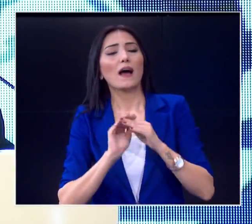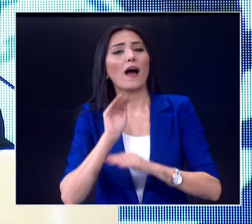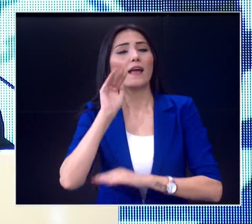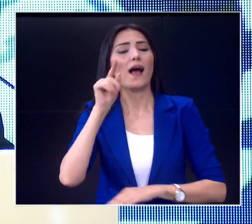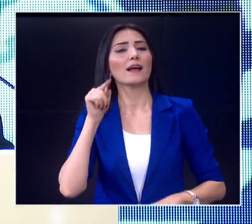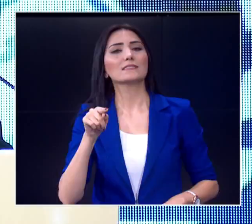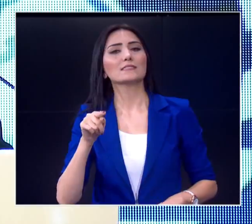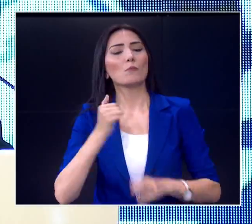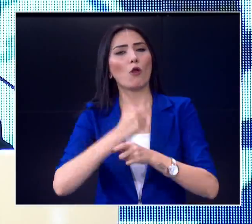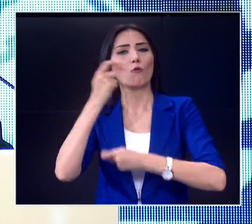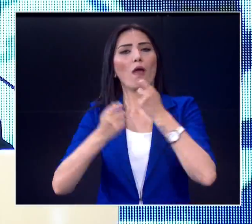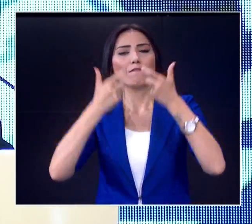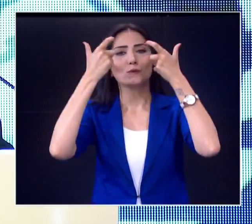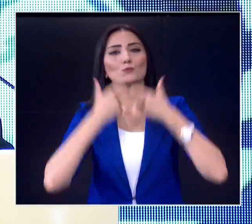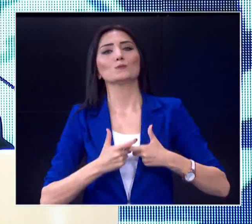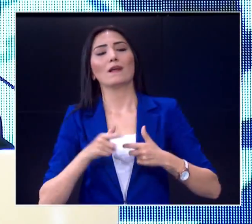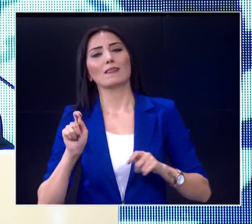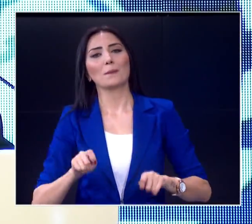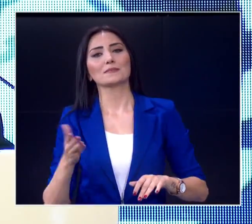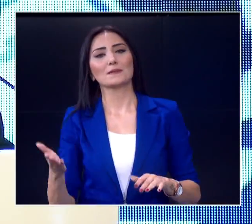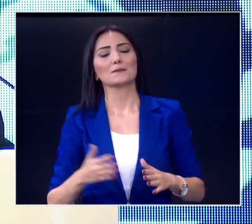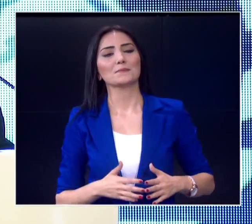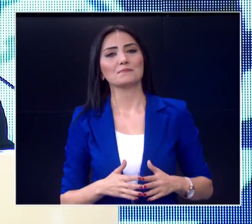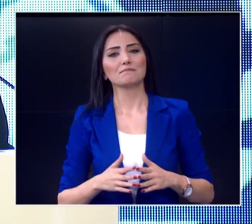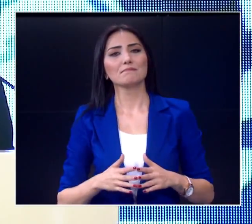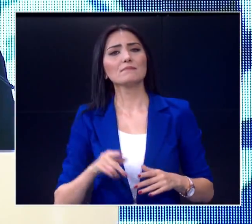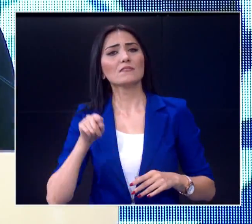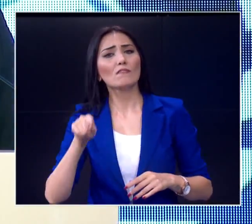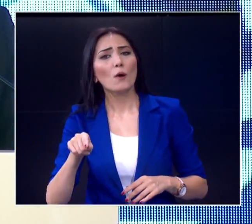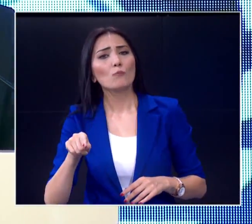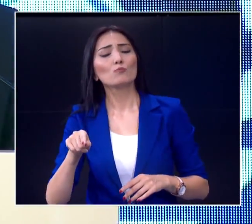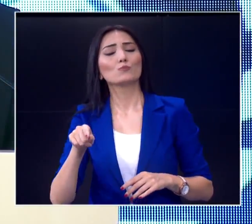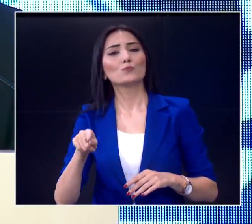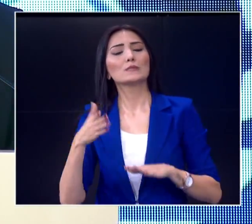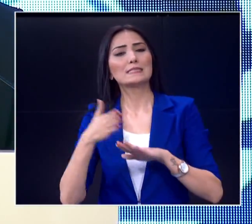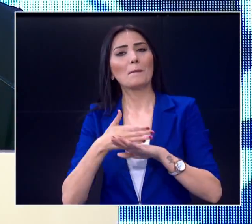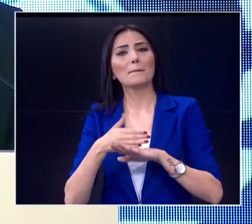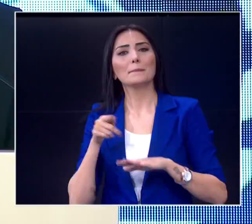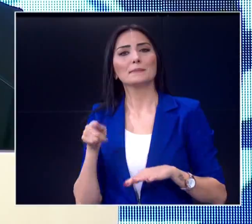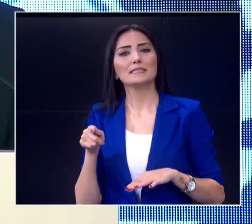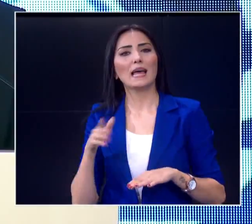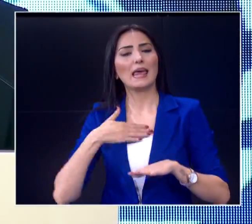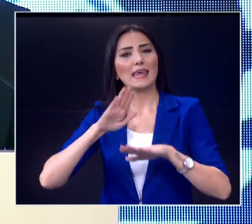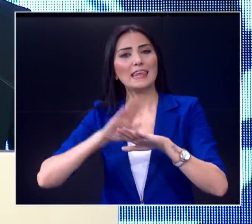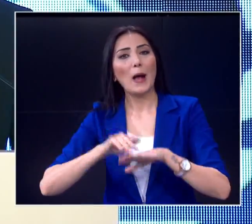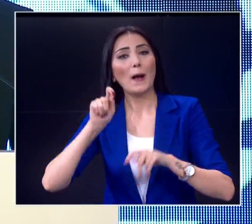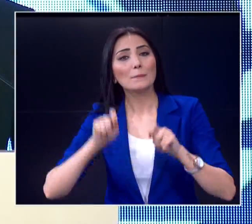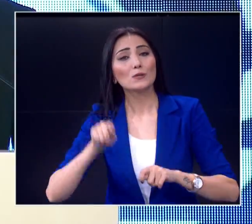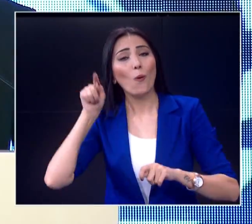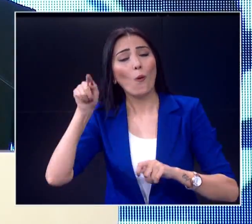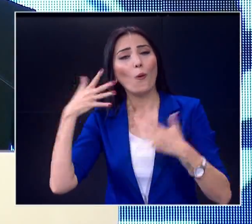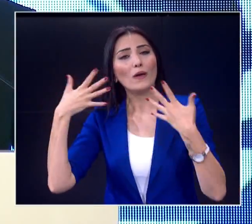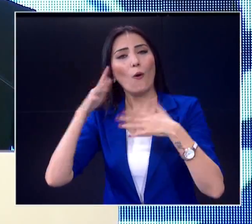hayati bir görev üstlendirdiler. Ben bu münasebetle yaptığınız o